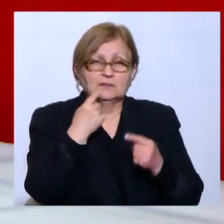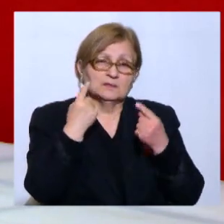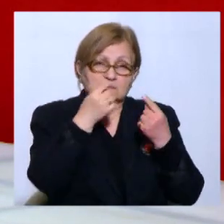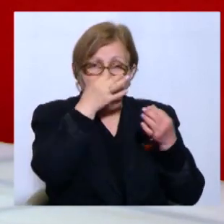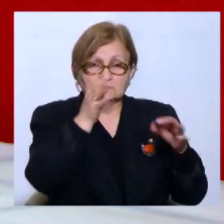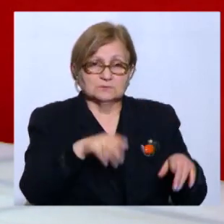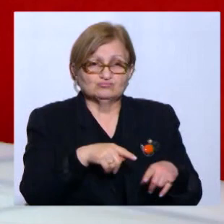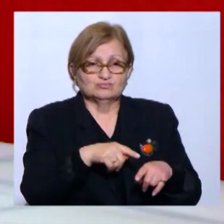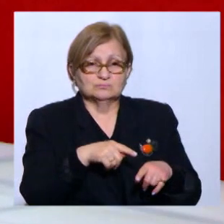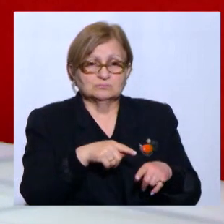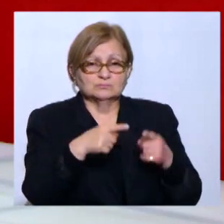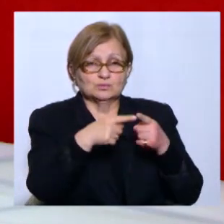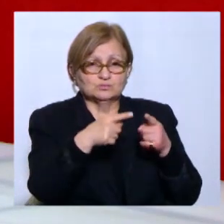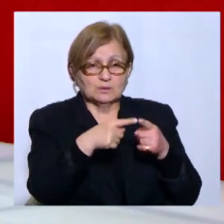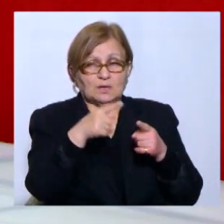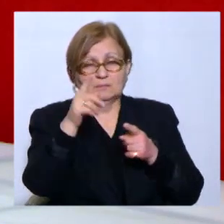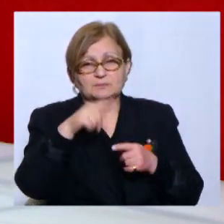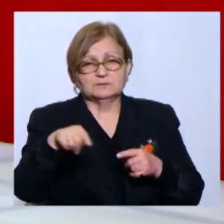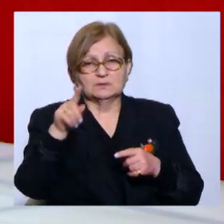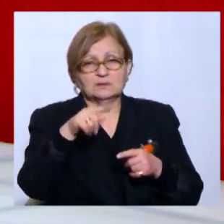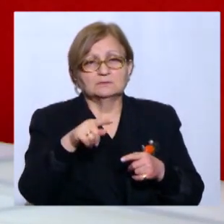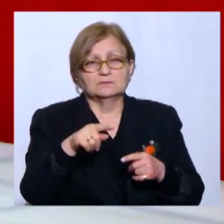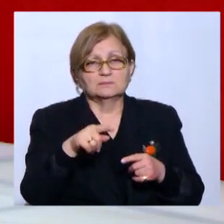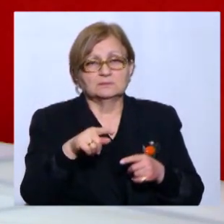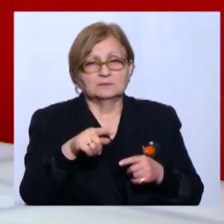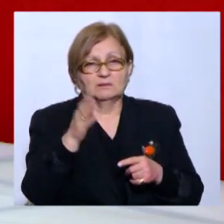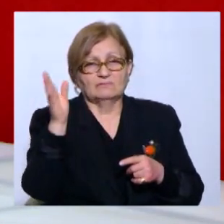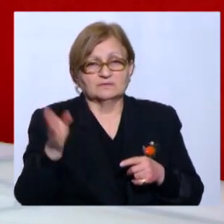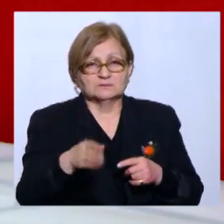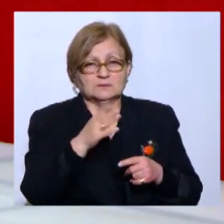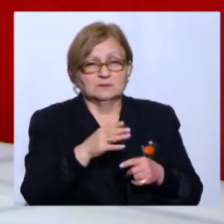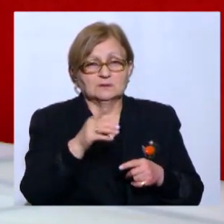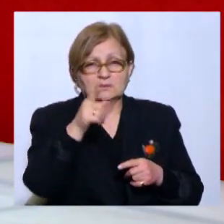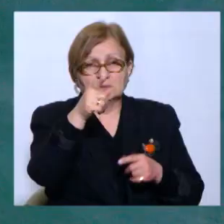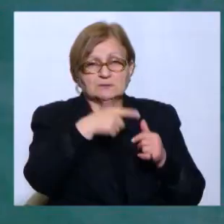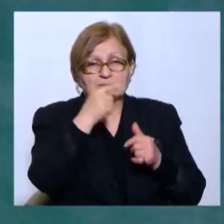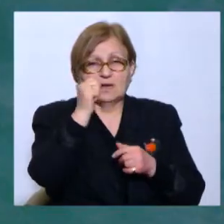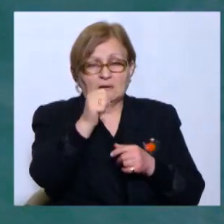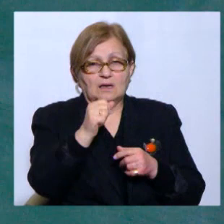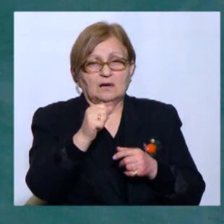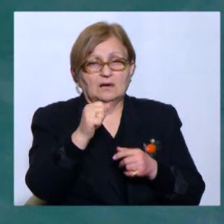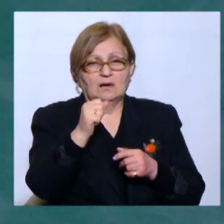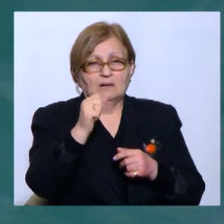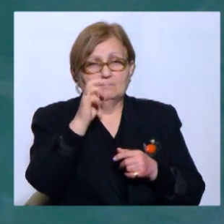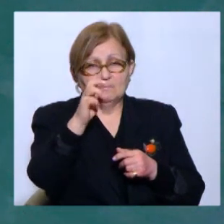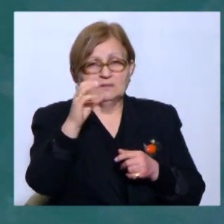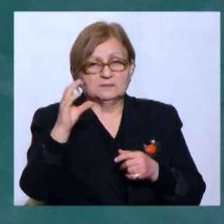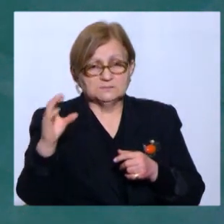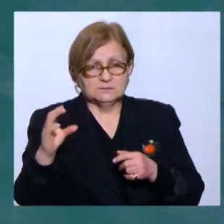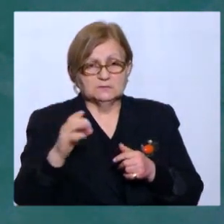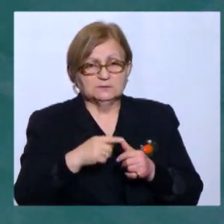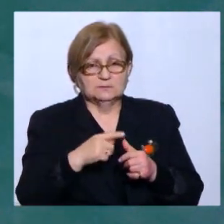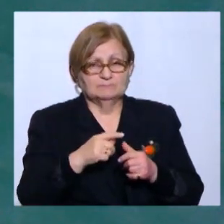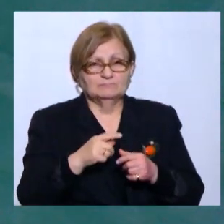დანარჩენი გვერდი და კუთხეები. კუთხეები ხა დაგჭება. მოდით იყოს a b c.